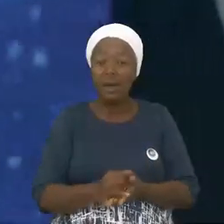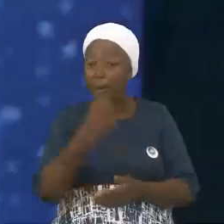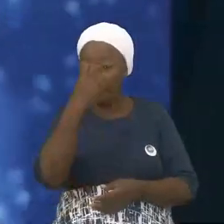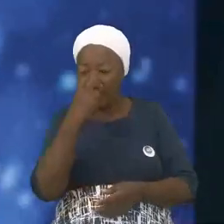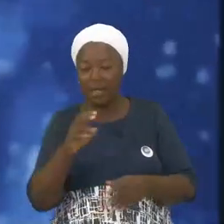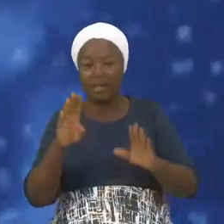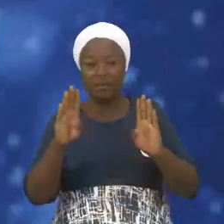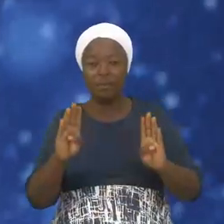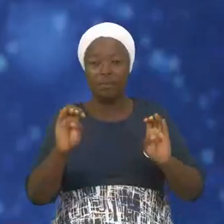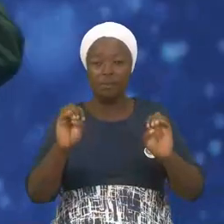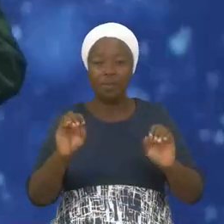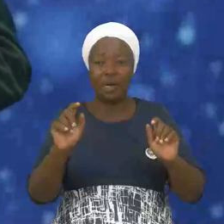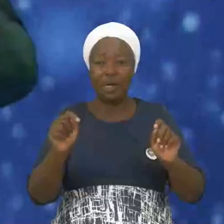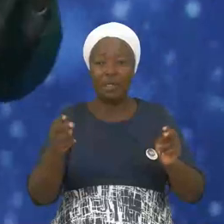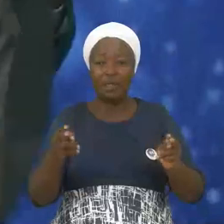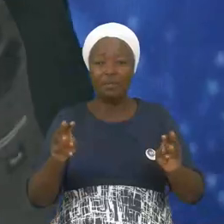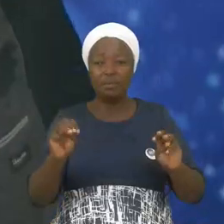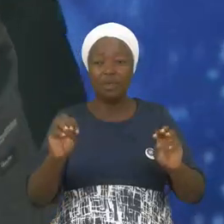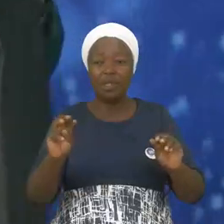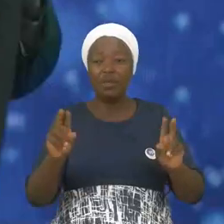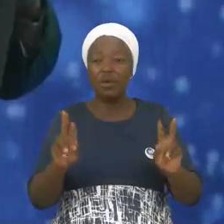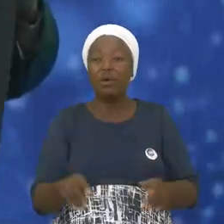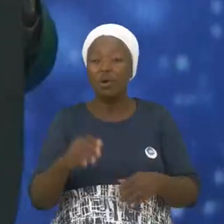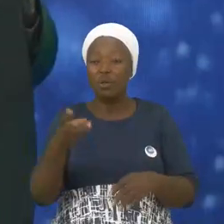dois payer. Et si Bartimée